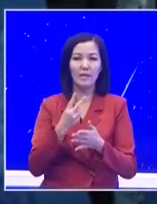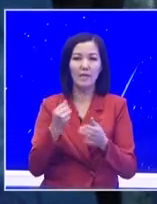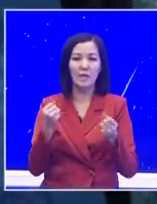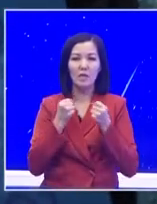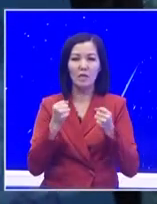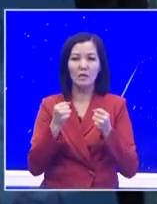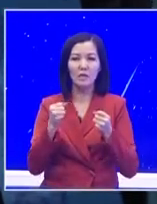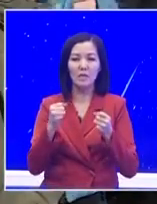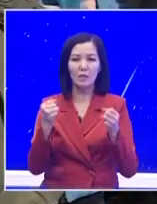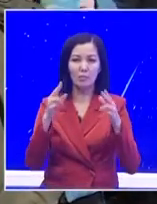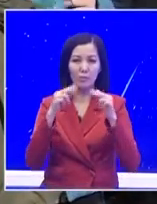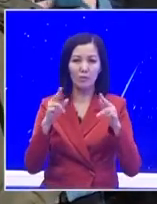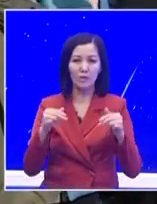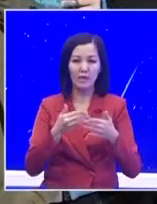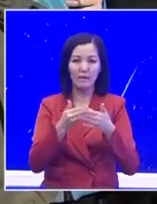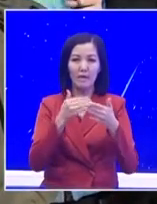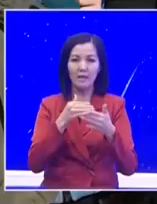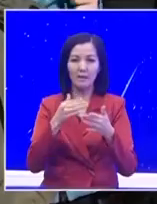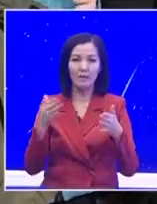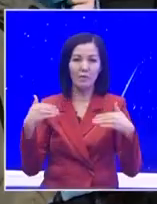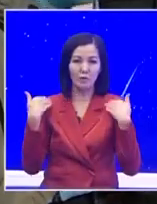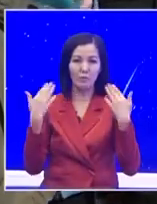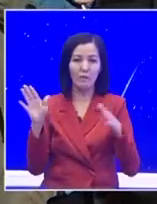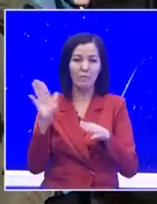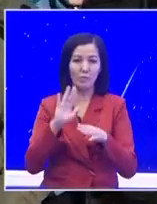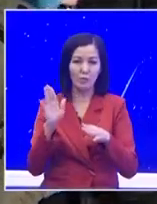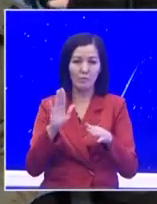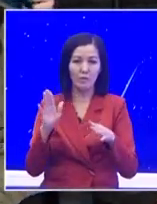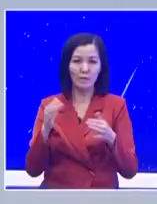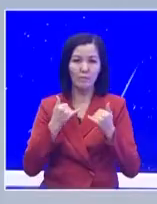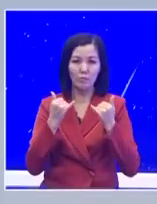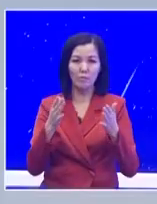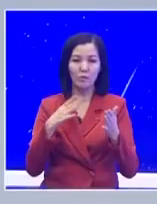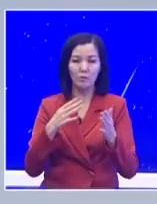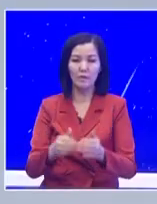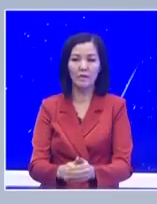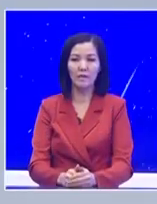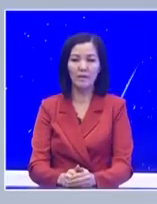спорт сарайынан күтіп алды. Жалынды тілектерін айтып, құрмет көрсетті.